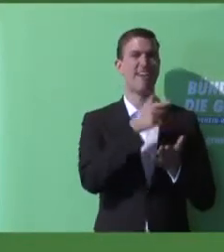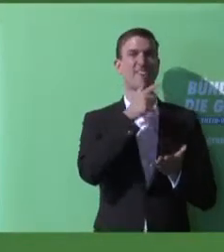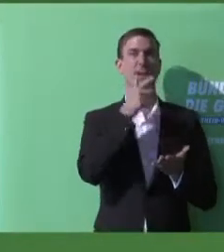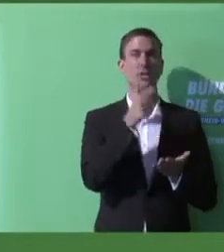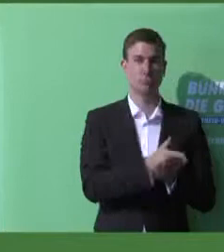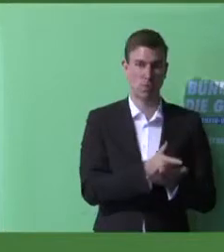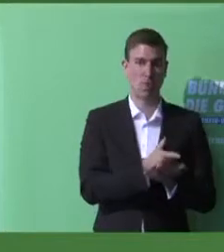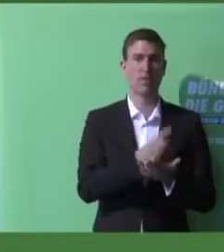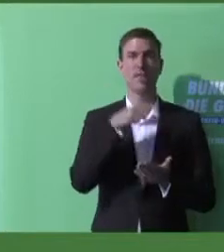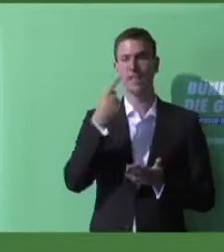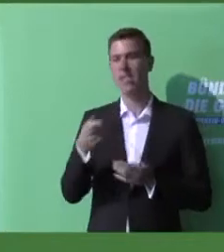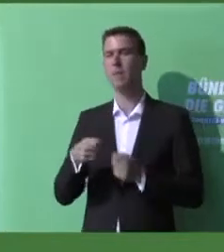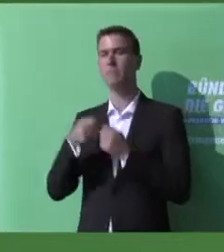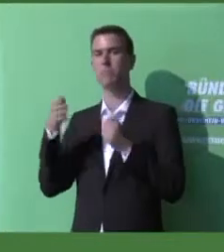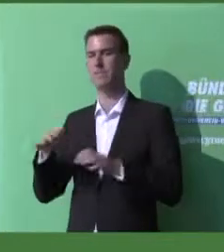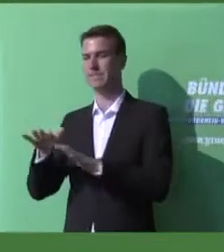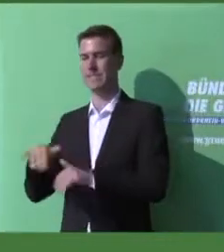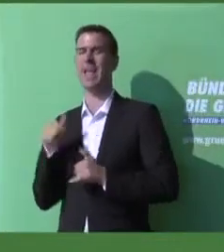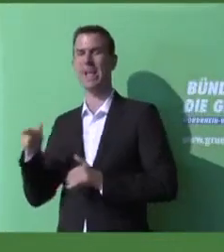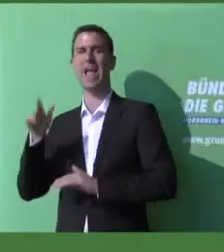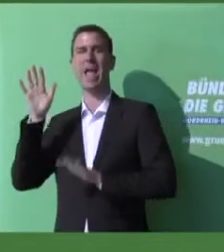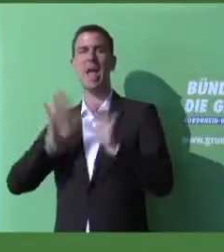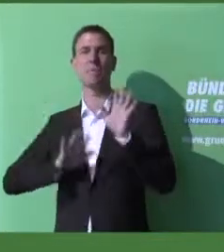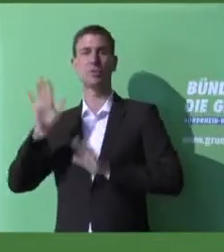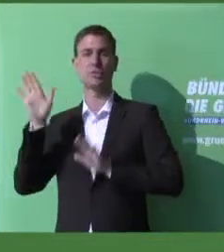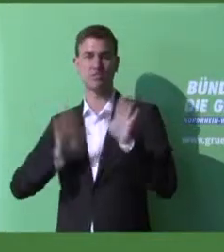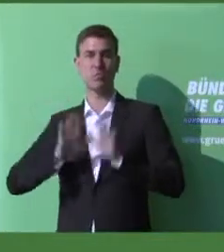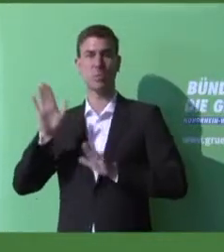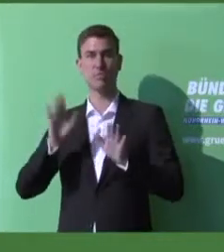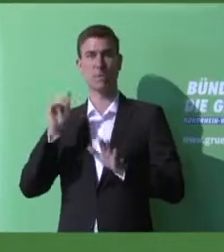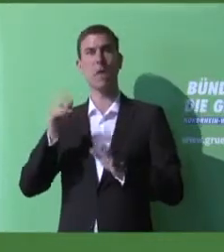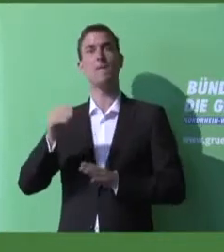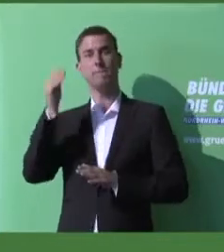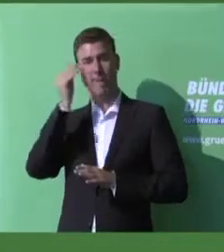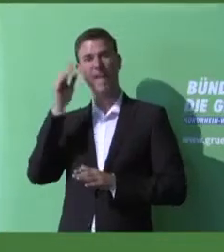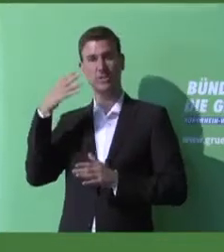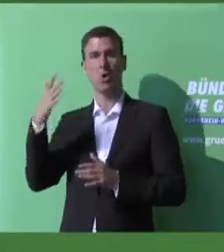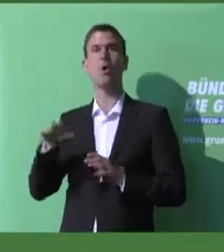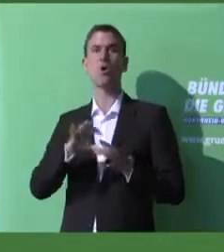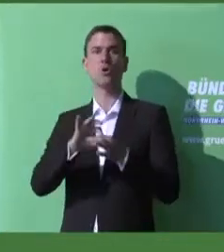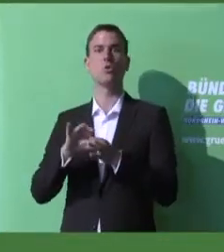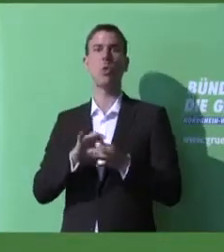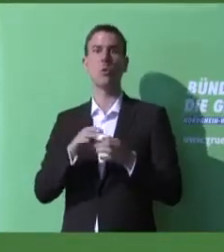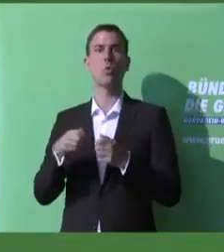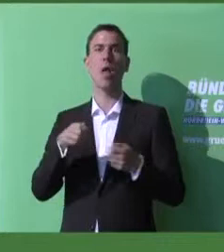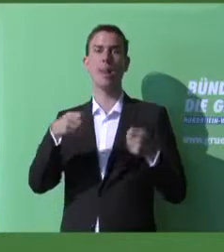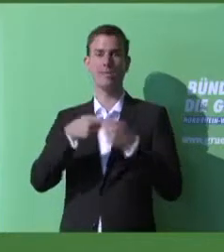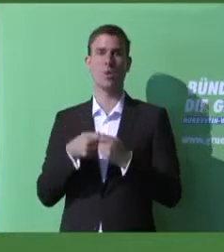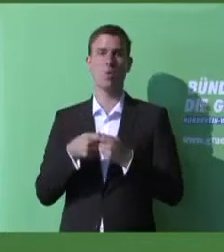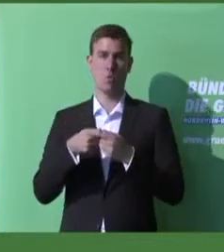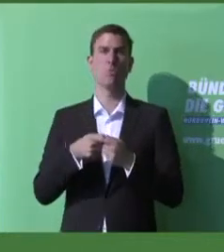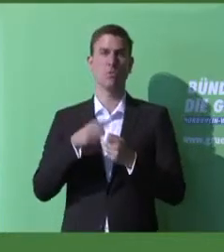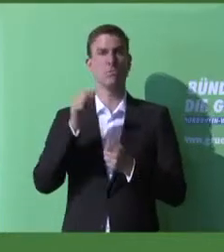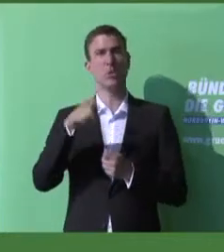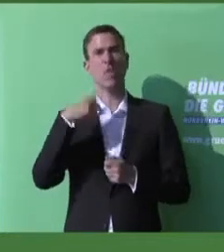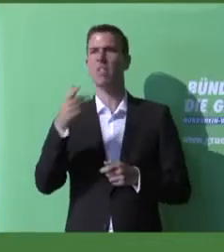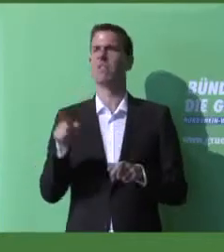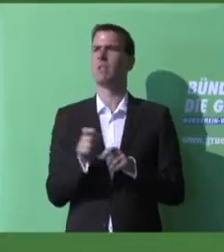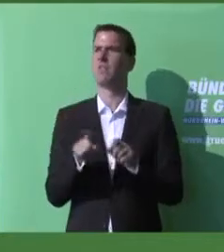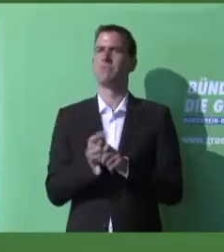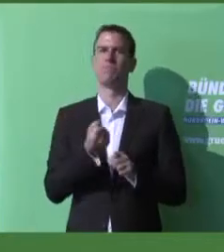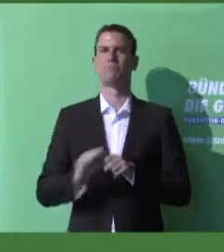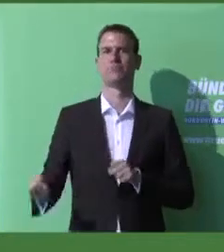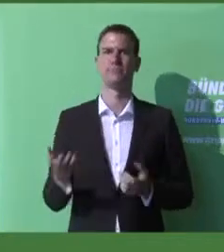der Abstimmung im Bundestag, bei der ihr Merkel und ihre Koalition das Versprechen gleich wieder brechen. Bei